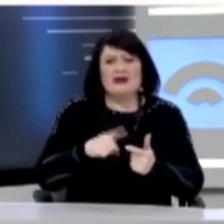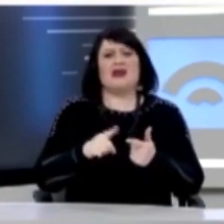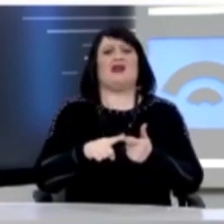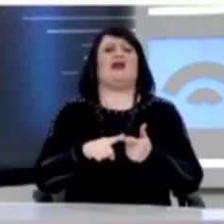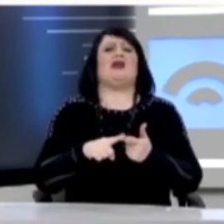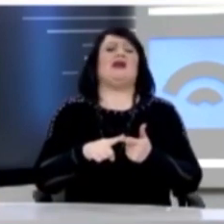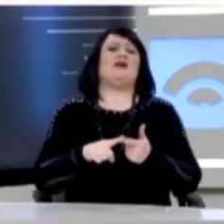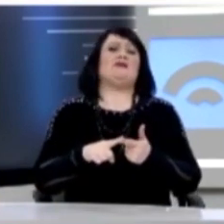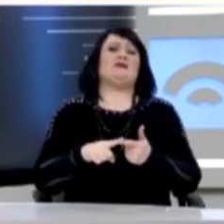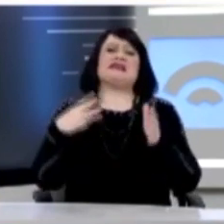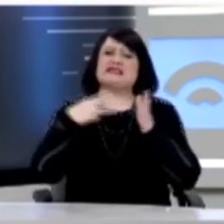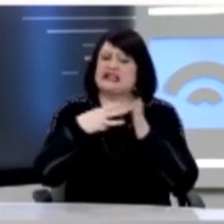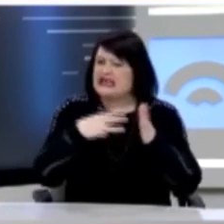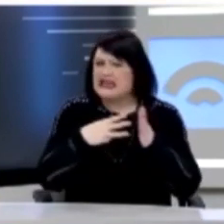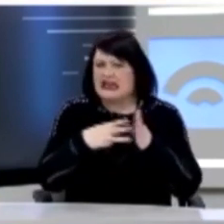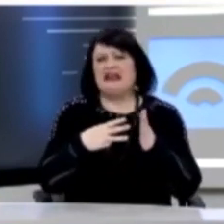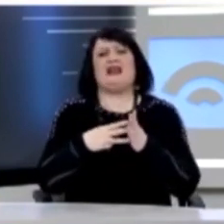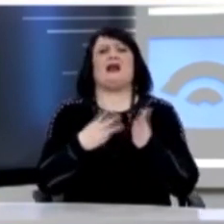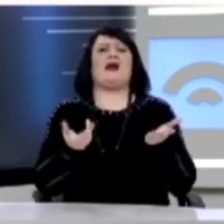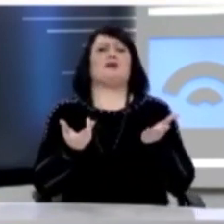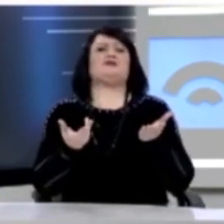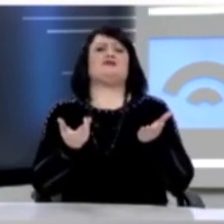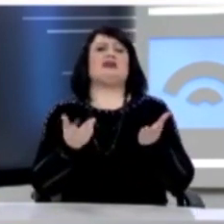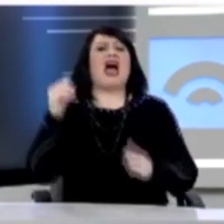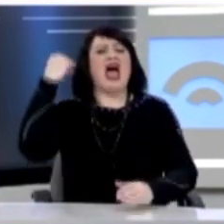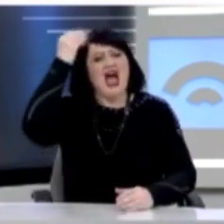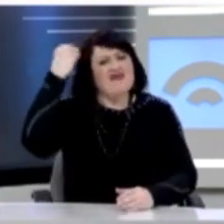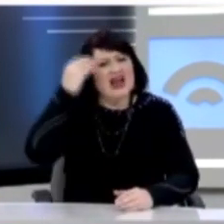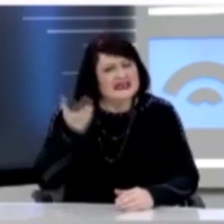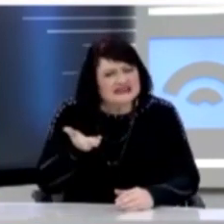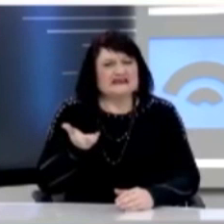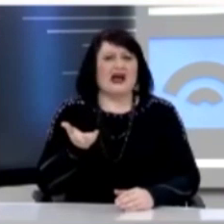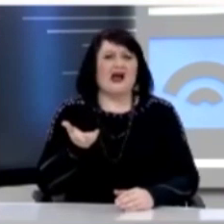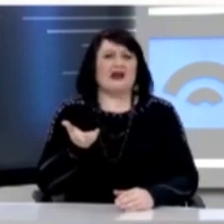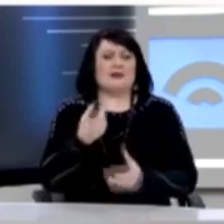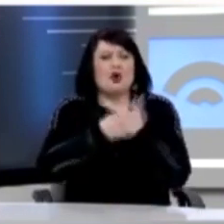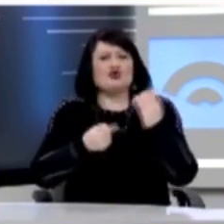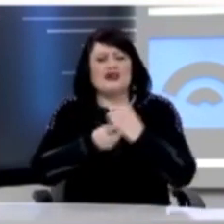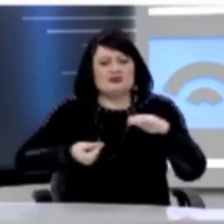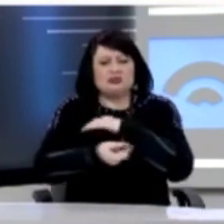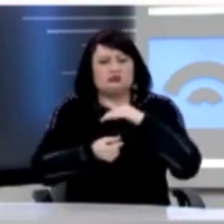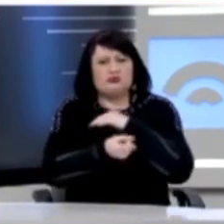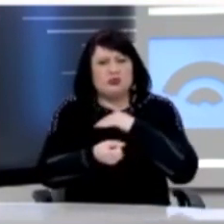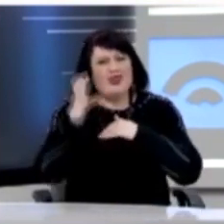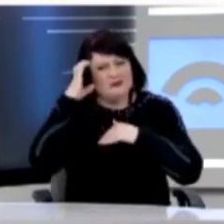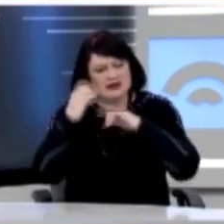ψέματα για τη Συρία που ο λαός της ζει το δράμα του πολέμου, του ξεριζωμού, της προσφυγιάς. Ο λαός μας